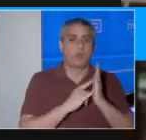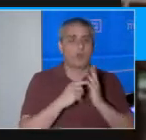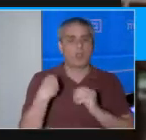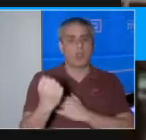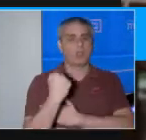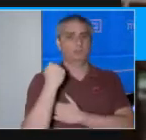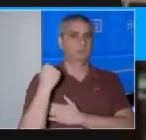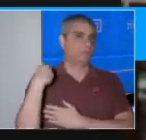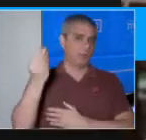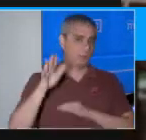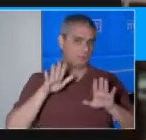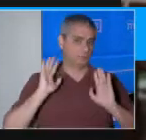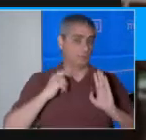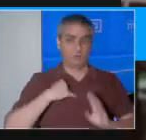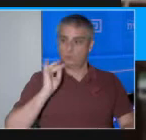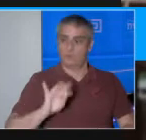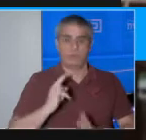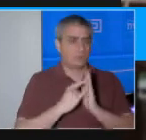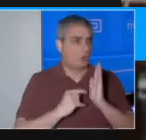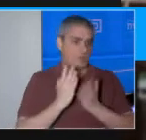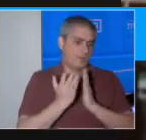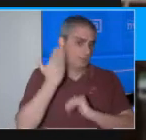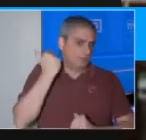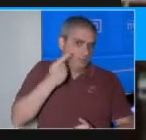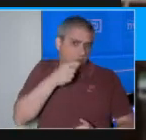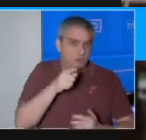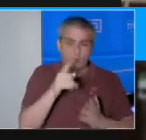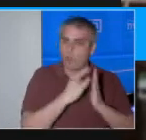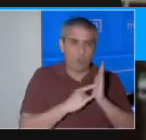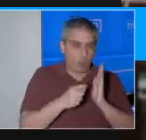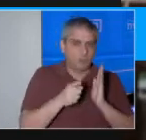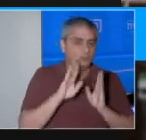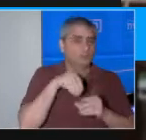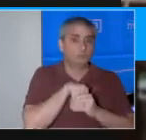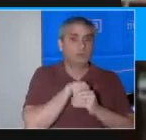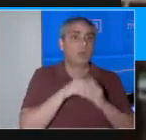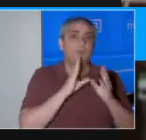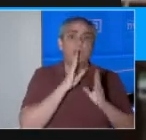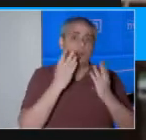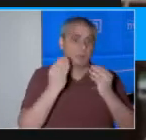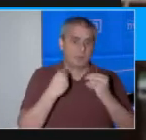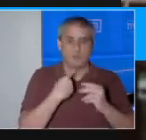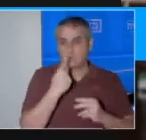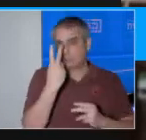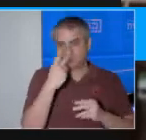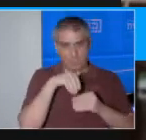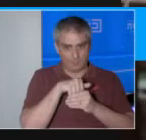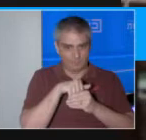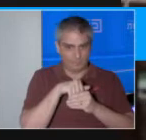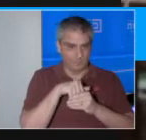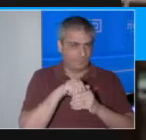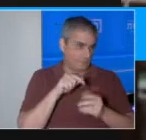ההסמכה. אנחנו התנגדנו לחוק הזה מלכתחילה משום שהוא חוק שיש בו הרבה בעיות, אני אזכיר רק שתיים מפאת קוצר